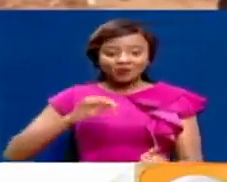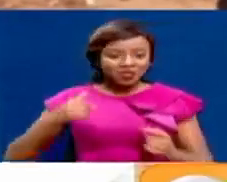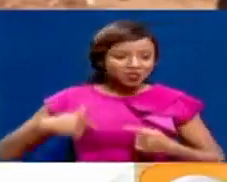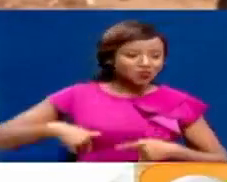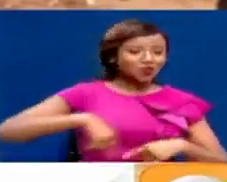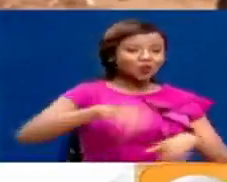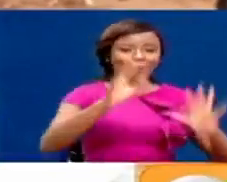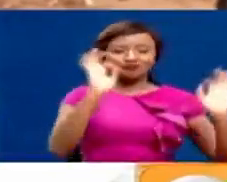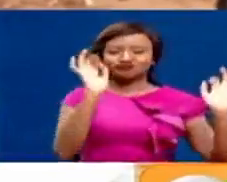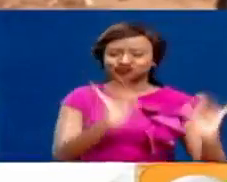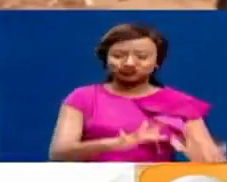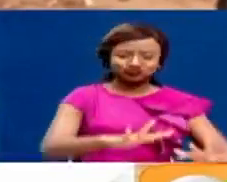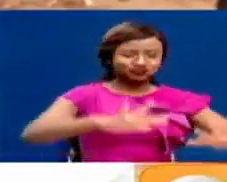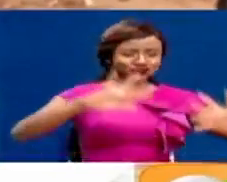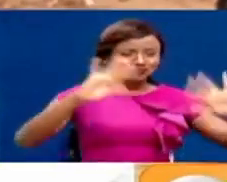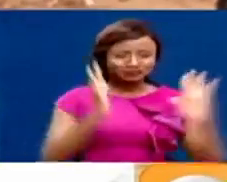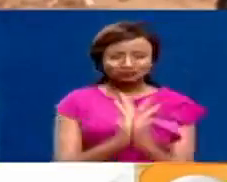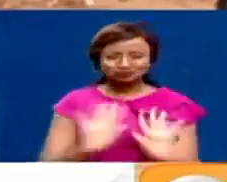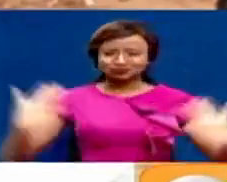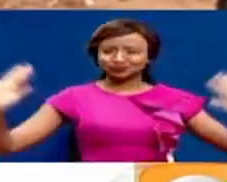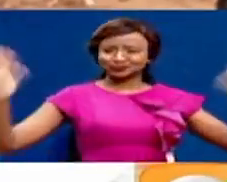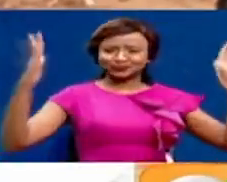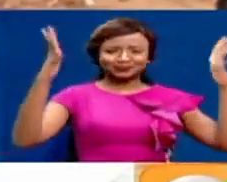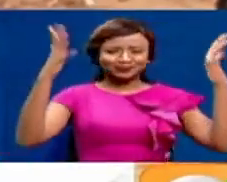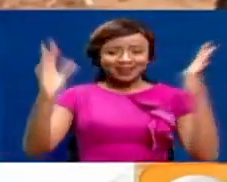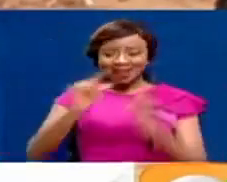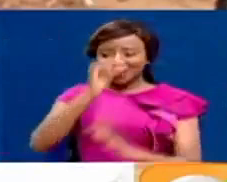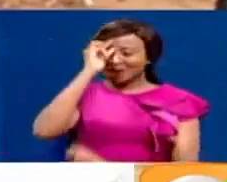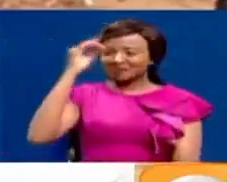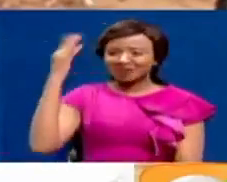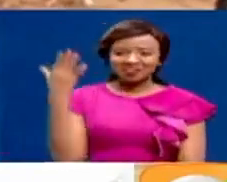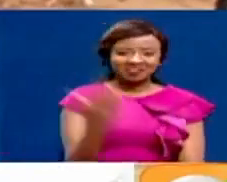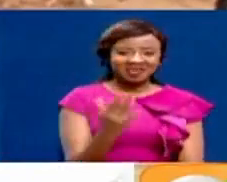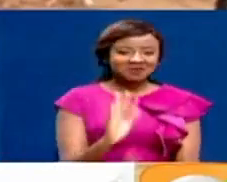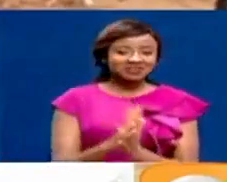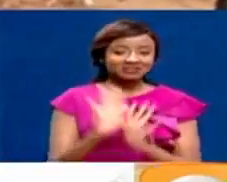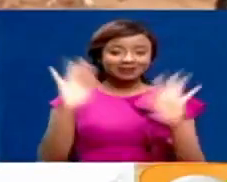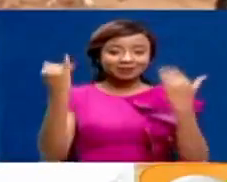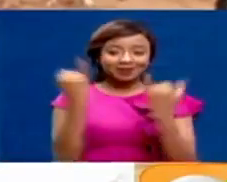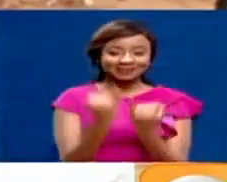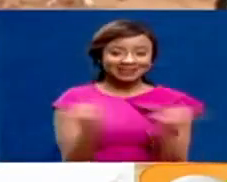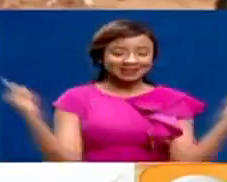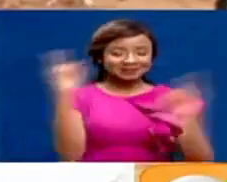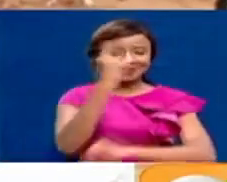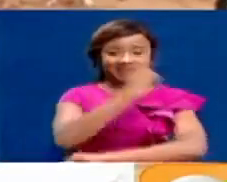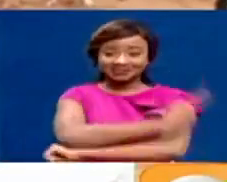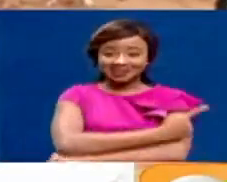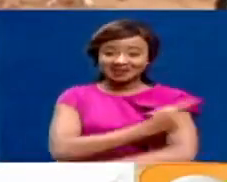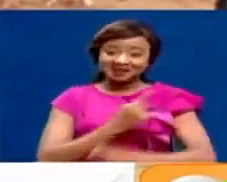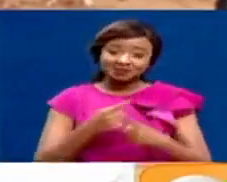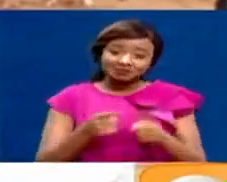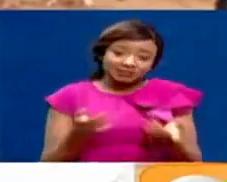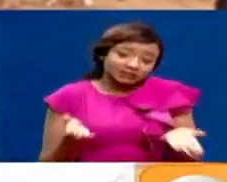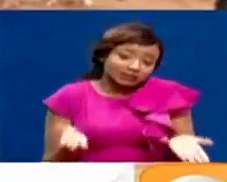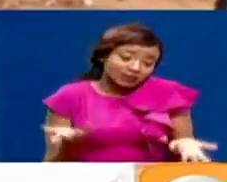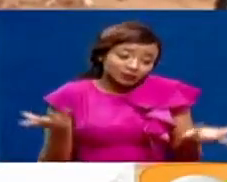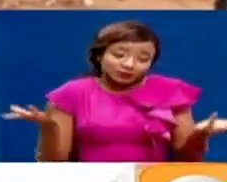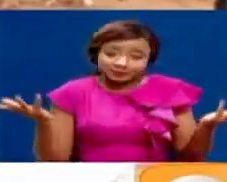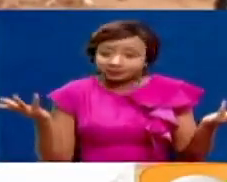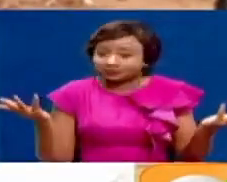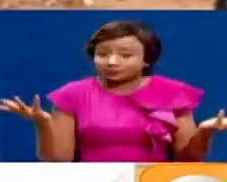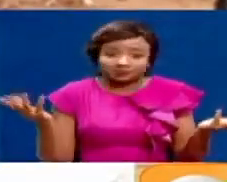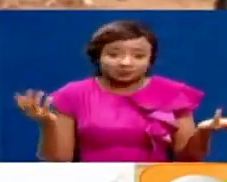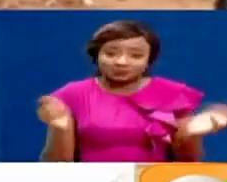kungekuwa ni nderemo, vifijo. Serikali yote ingekuwa hapa kwa sababu ya kusherekea Madaraka Day. Hivyo sasa kwa saa hii haingewezekana kwa